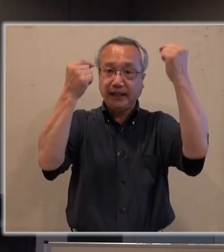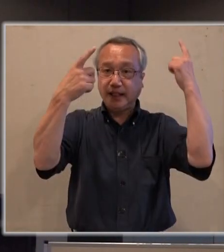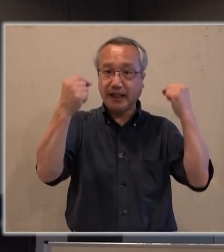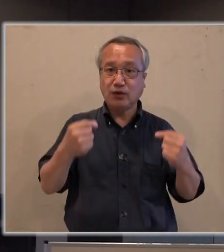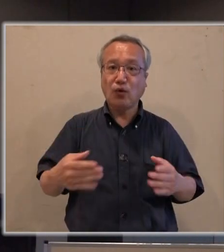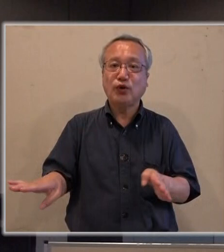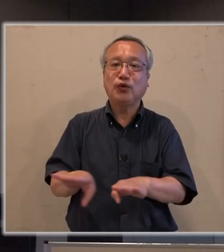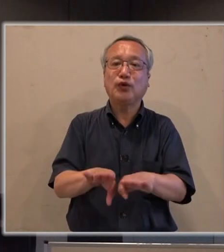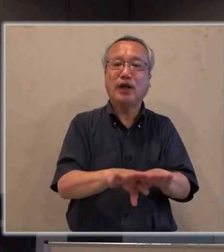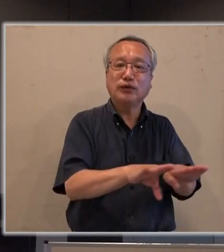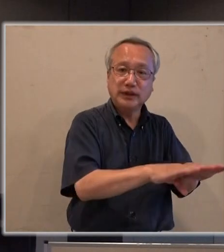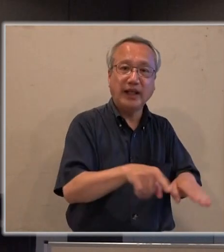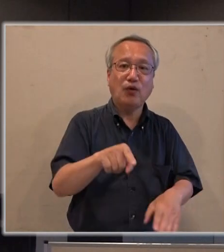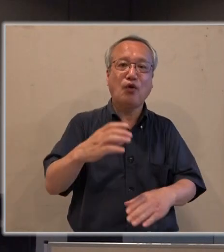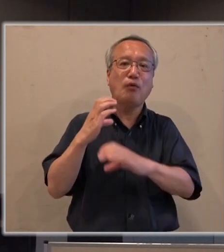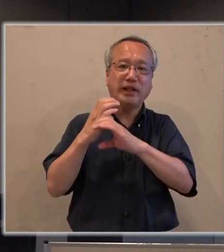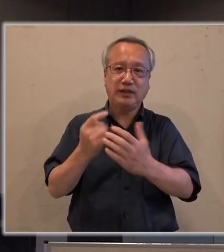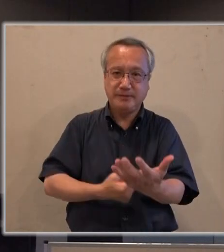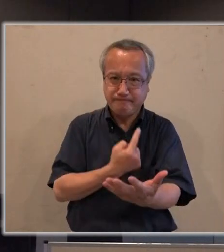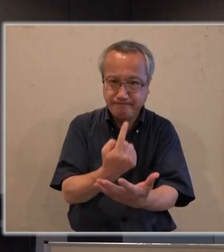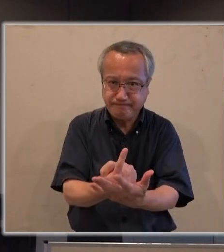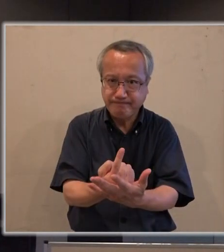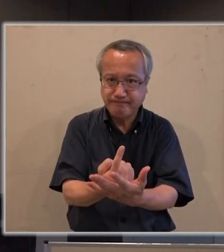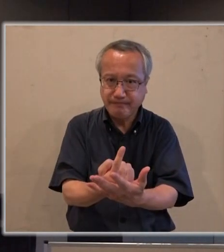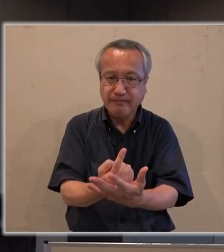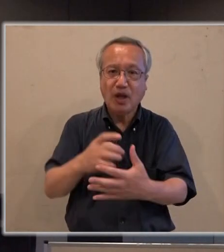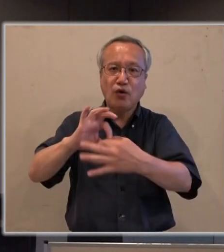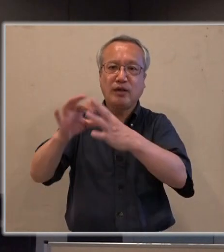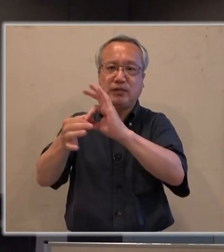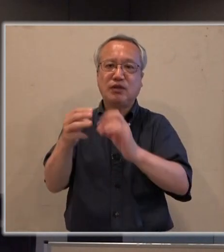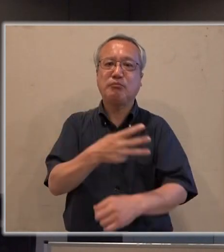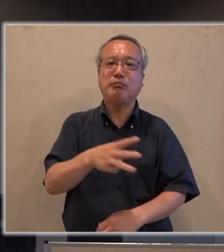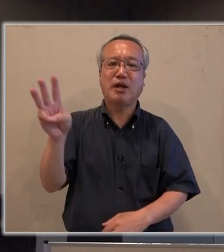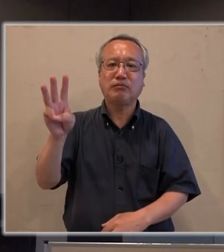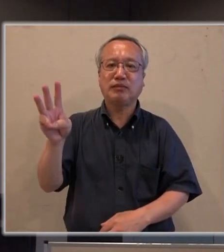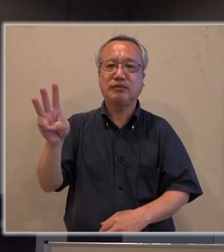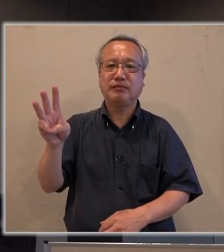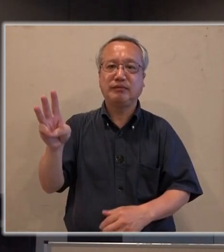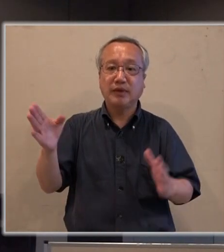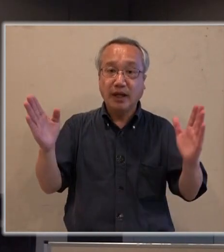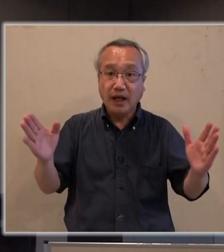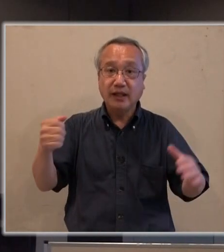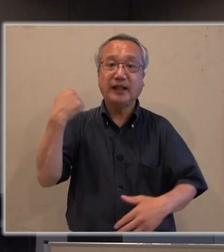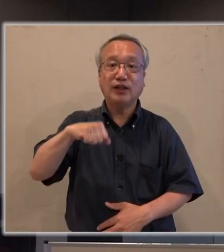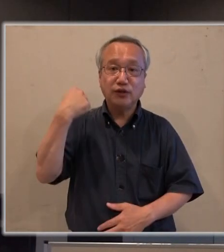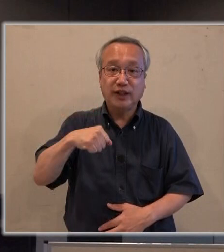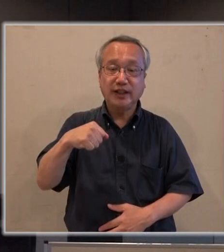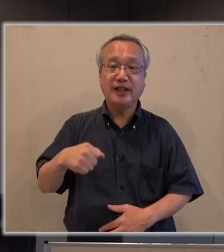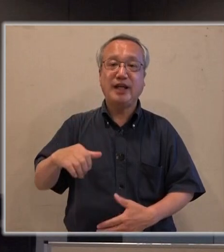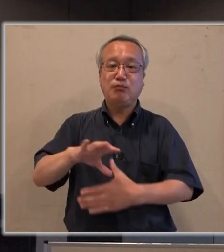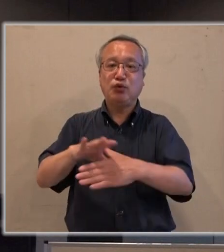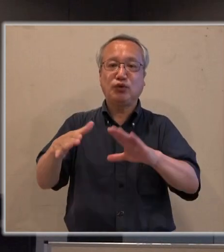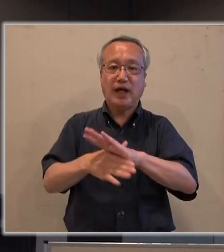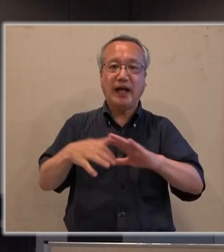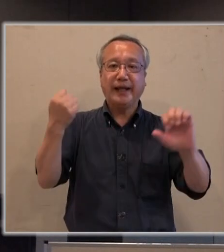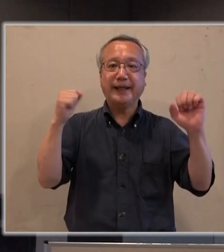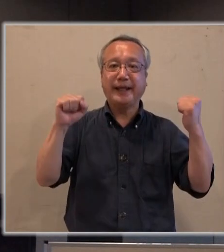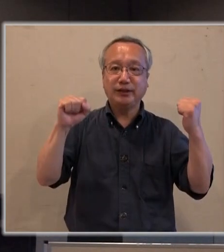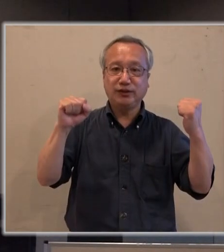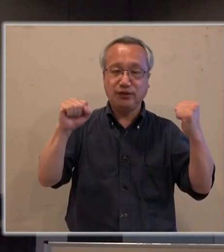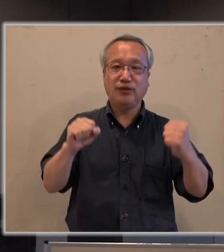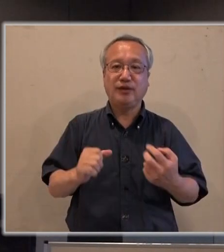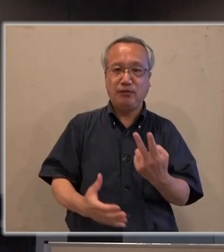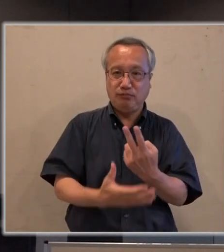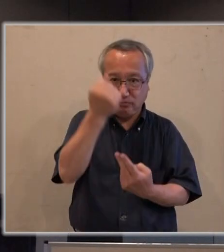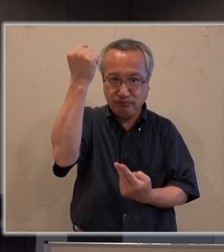の中に飛び込んでいって、オリンピック・パラリンピックが開催される夏に 文化芸術の総本山の一つである上野で夏